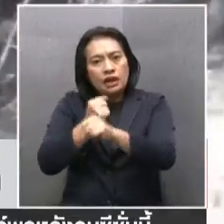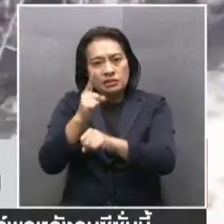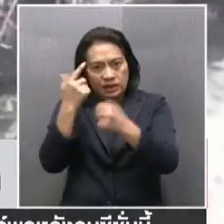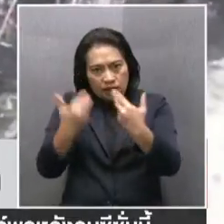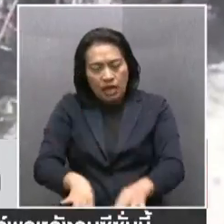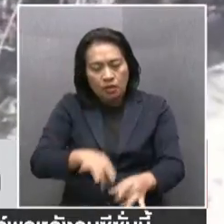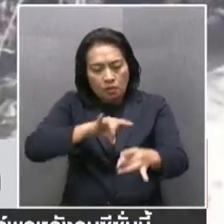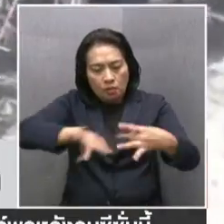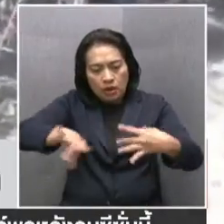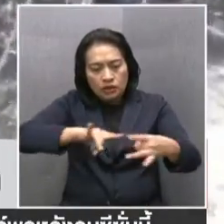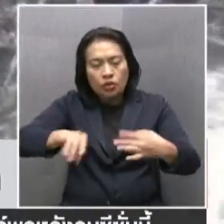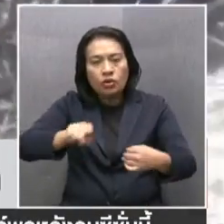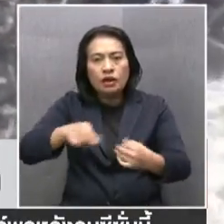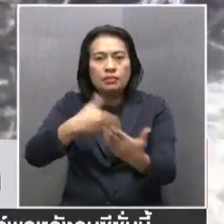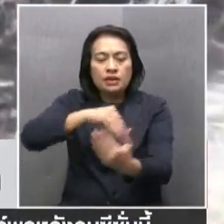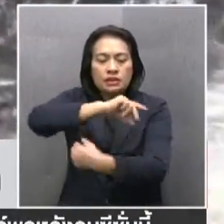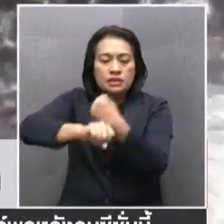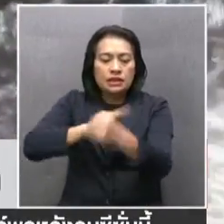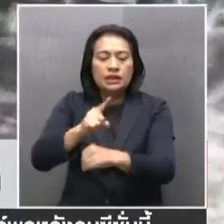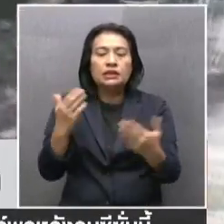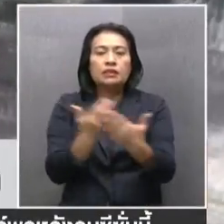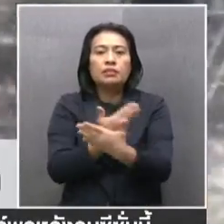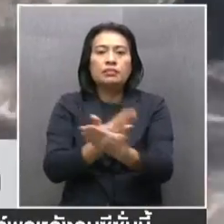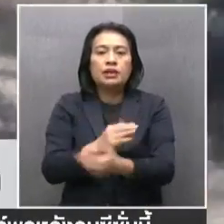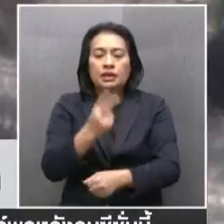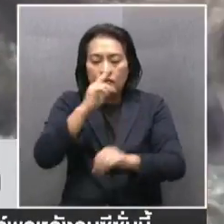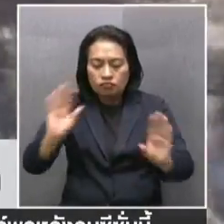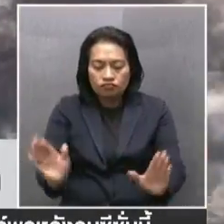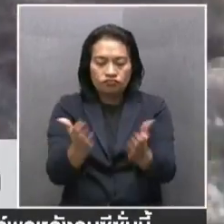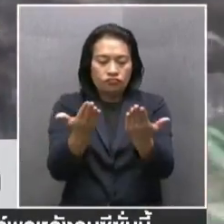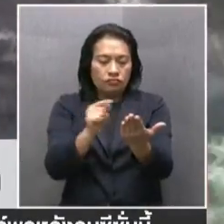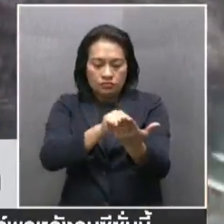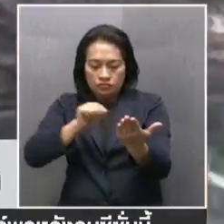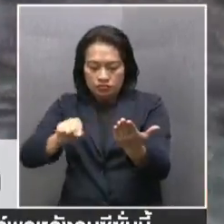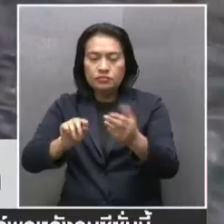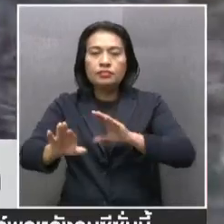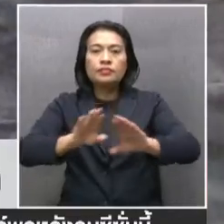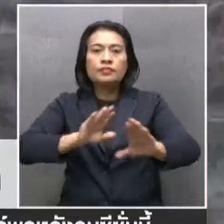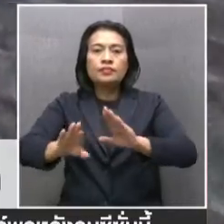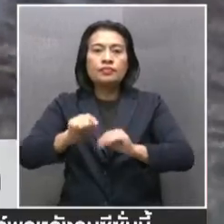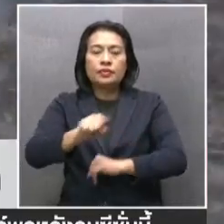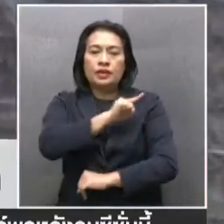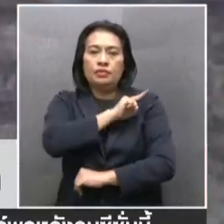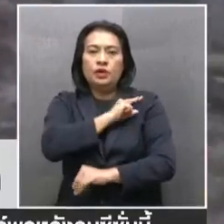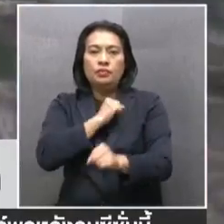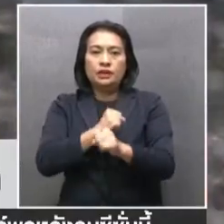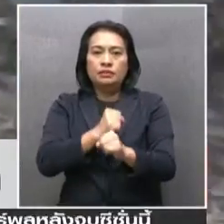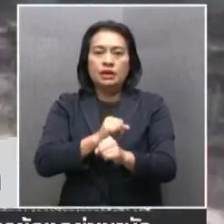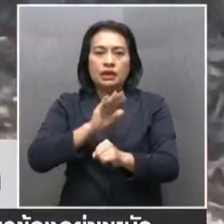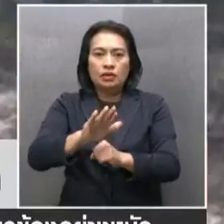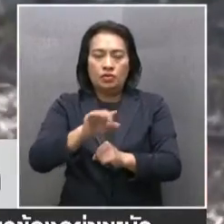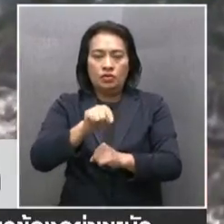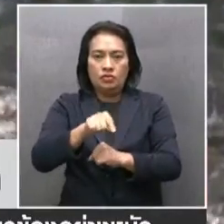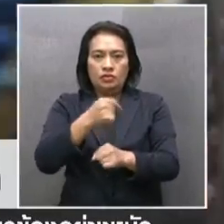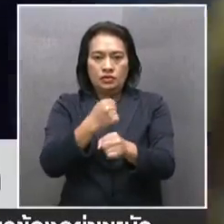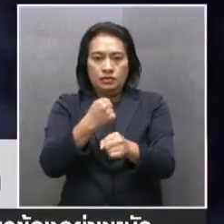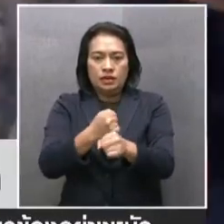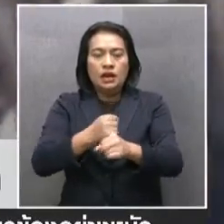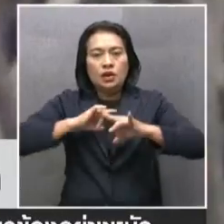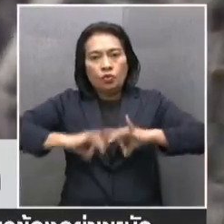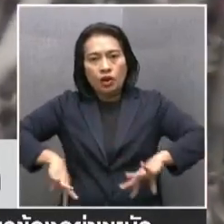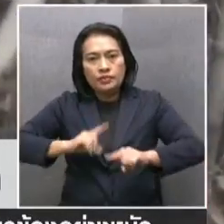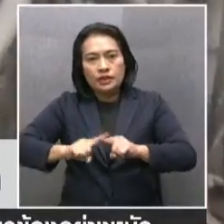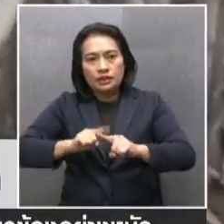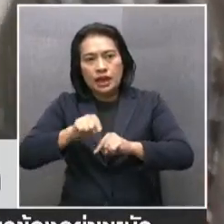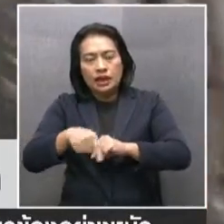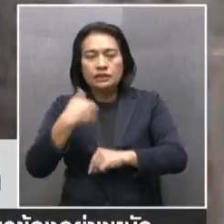ศรษฐกิจที่ได้เปลี่ยนแปลงไปโดยหากเทียบเงินค่าตอบแทนกับภาระหน้าที่ที่ปฏิบัติและความเสี่ยงภัยที่อาจ